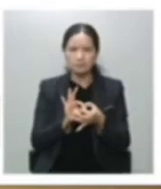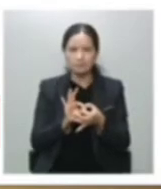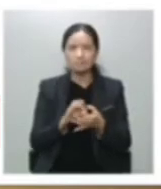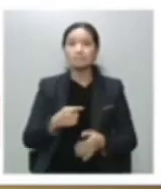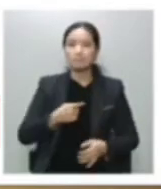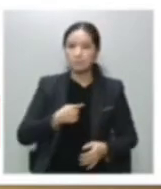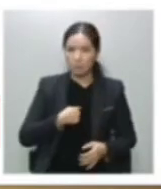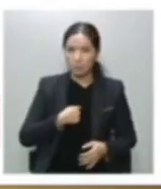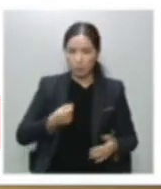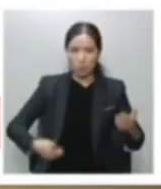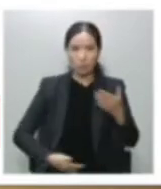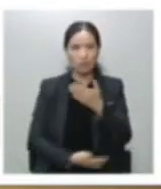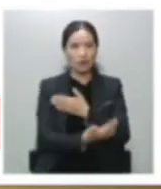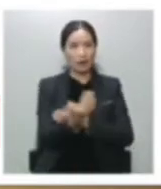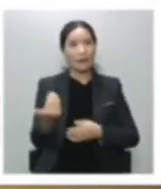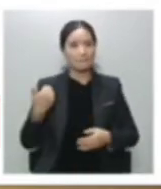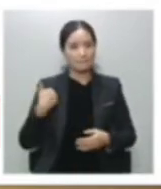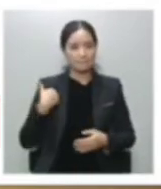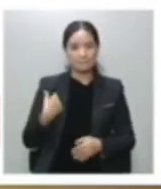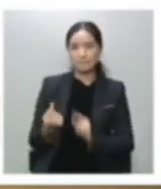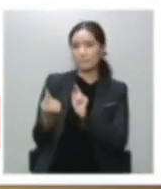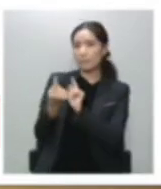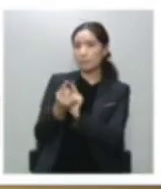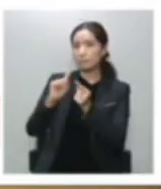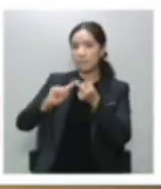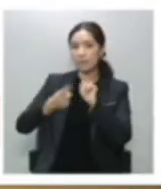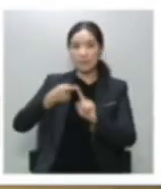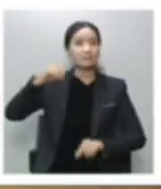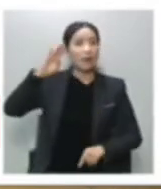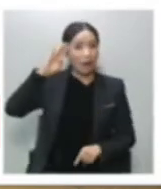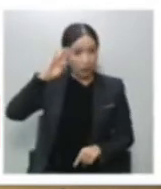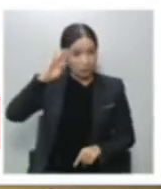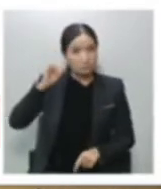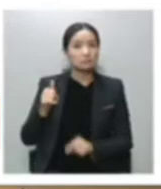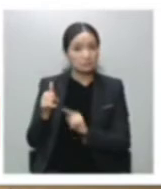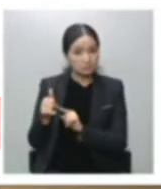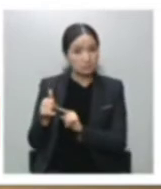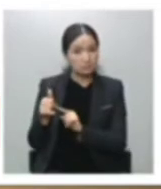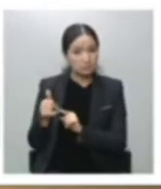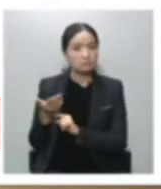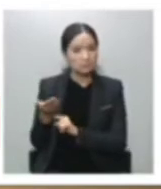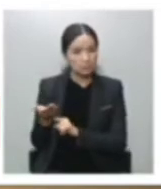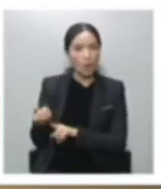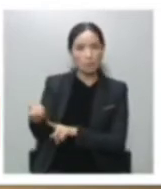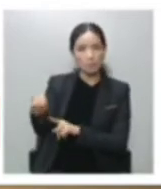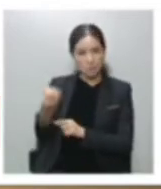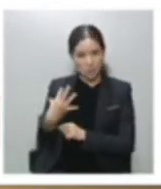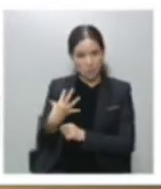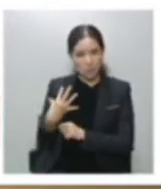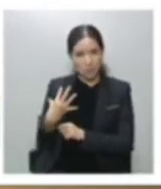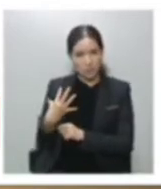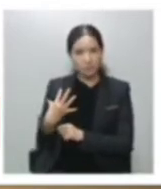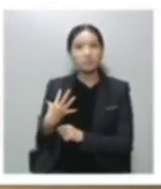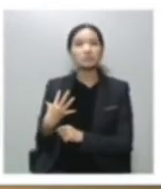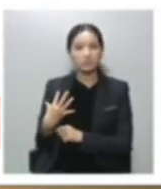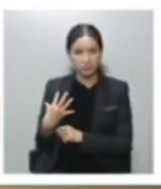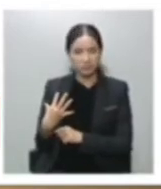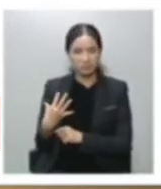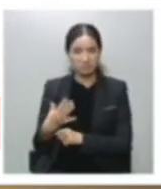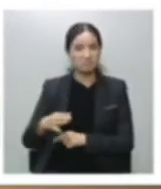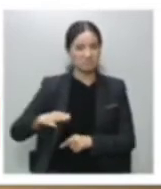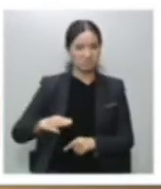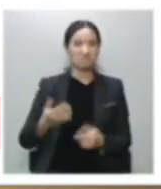ผมมีโอกาสได้เจอเพื่อนๆที่เป็นทหารเขาได้บอกว่าหลังจากรัฐประห